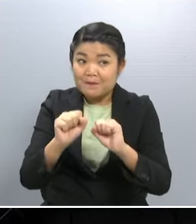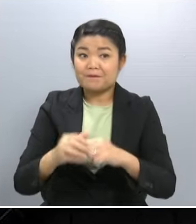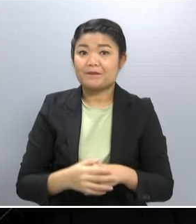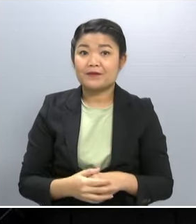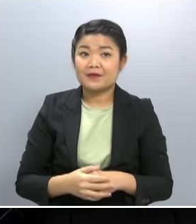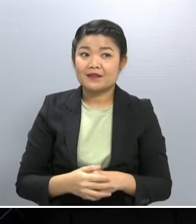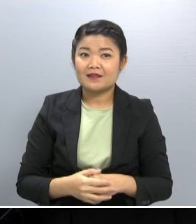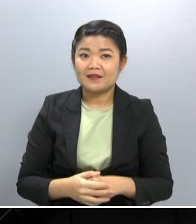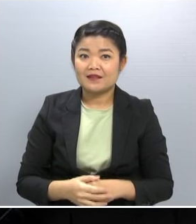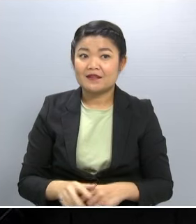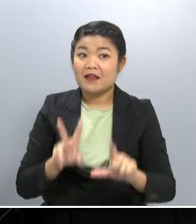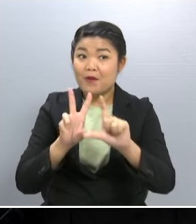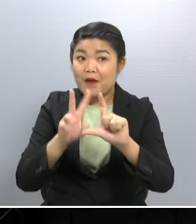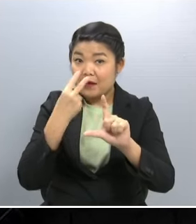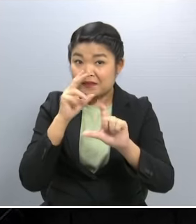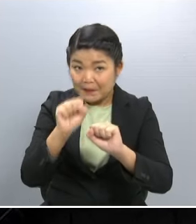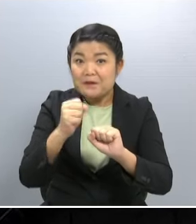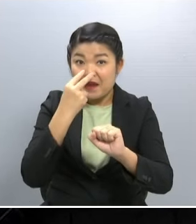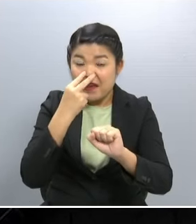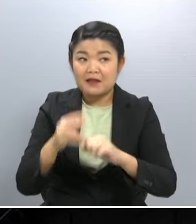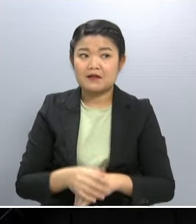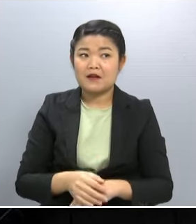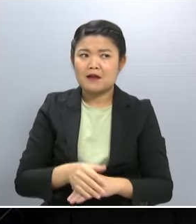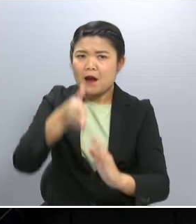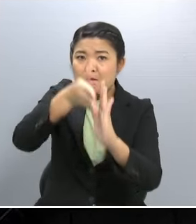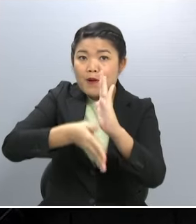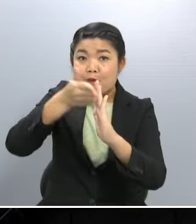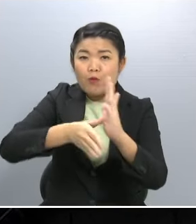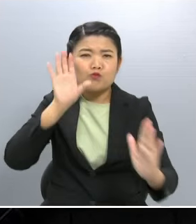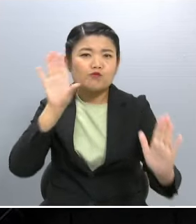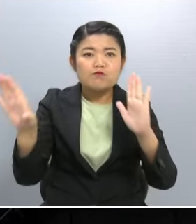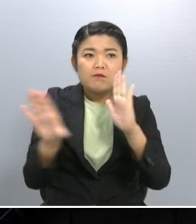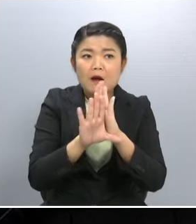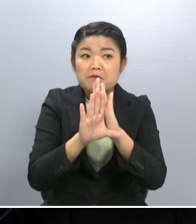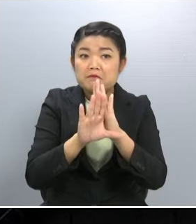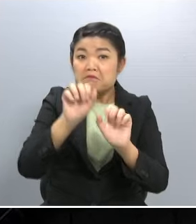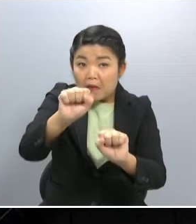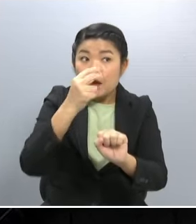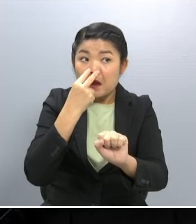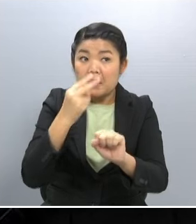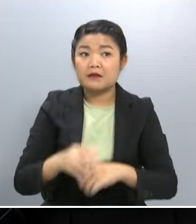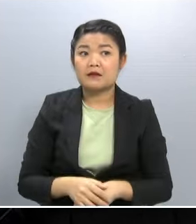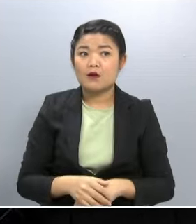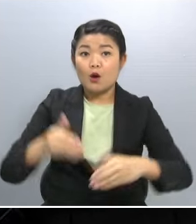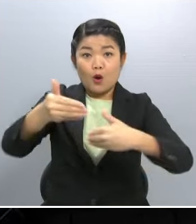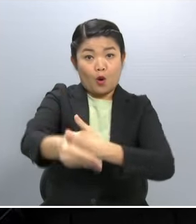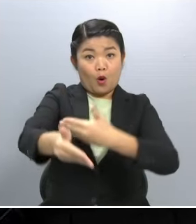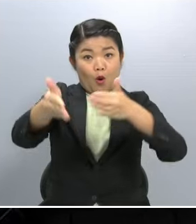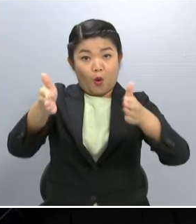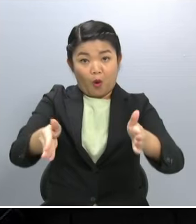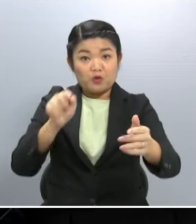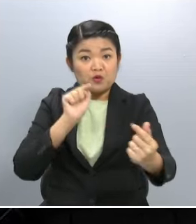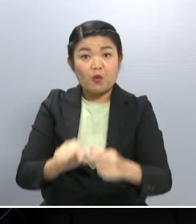เห็นมั้ยมี LVอยู่ติดอยู่ที่ผนังนัน่ะเป็นรูปหรือเป็นอะไรเห็นมั้ยเห็นมั้ยค่ะเห็นเค้าทำเป็นห้องหลุยเลย